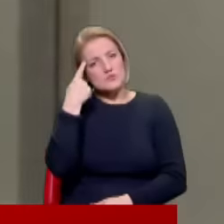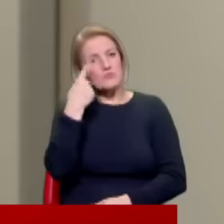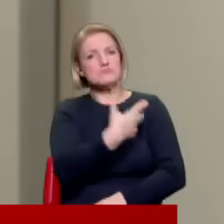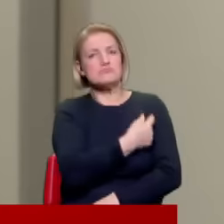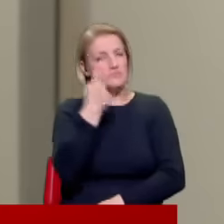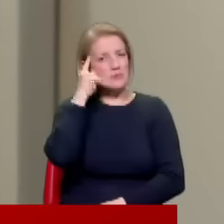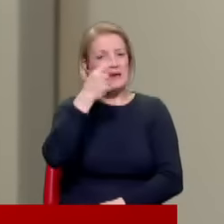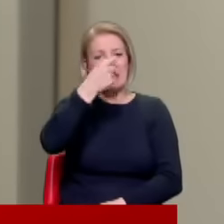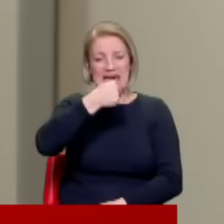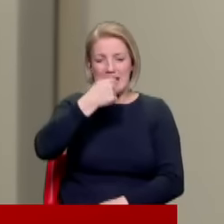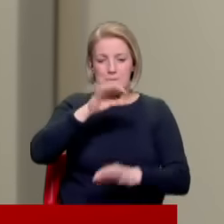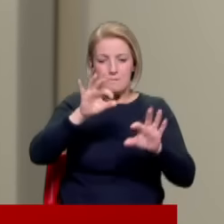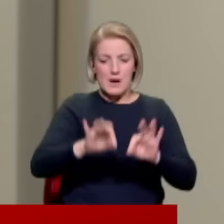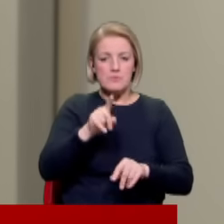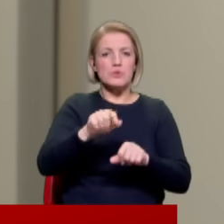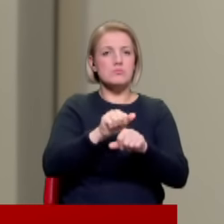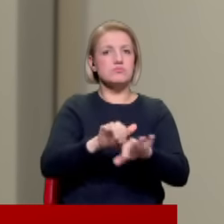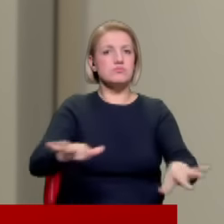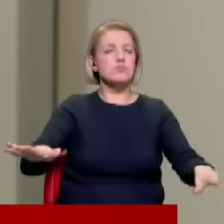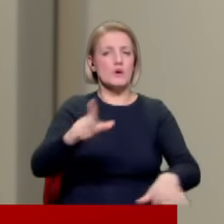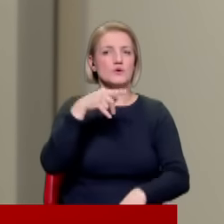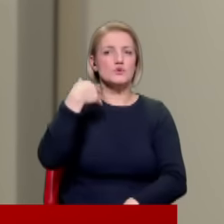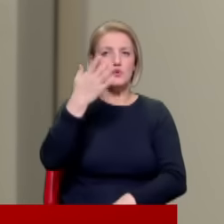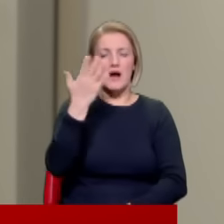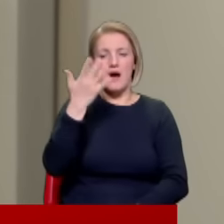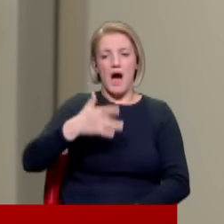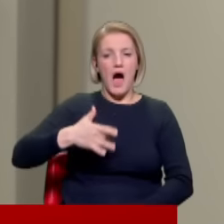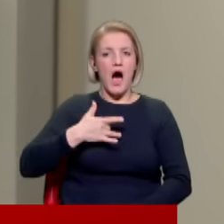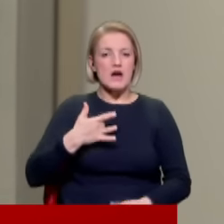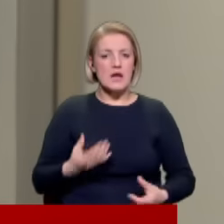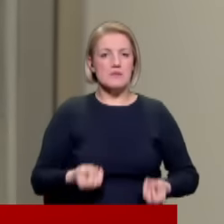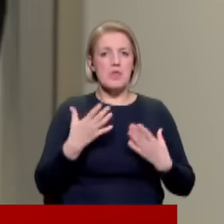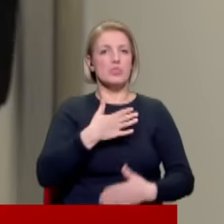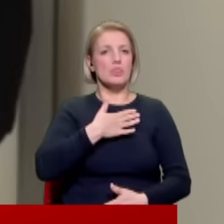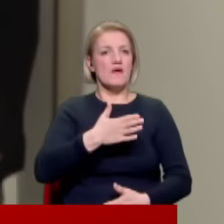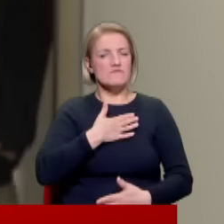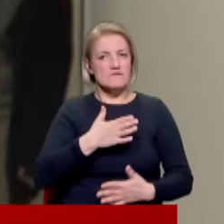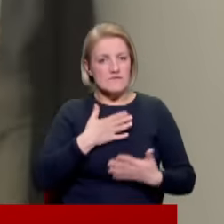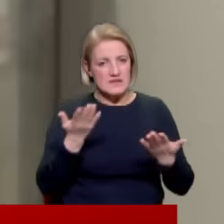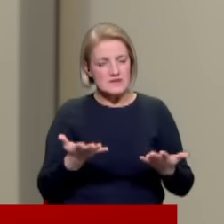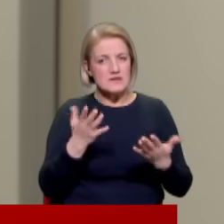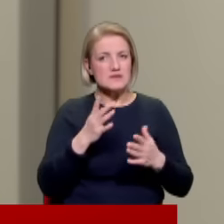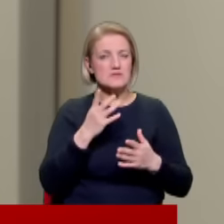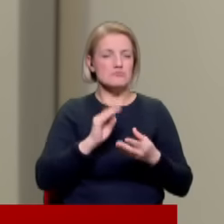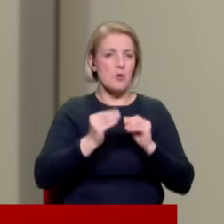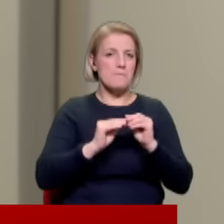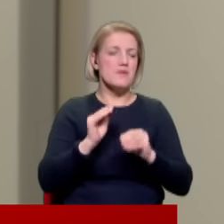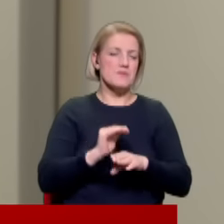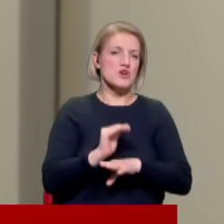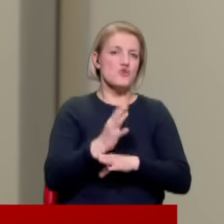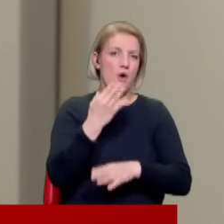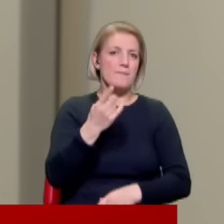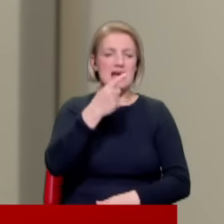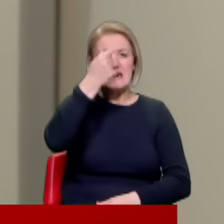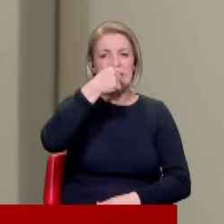yani. Grip diye başlayıp bunun yayılması sonucu akciğer yetmezliği, solunum yetmezliğine varabilir. Grip öldürücü bir